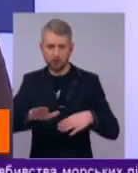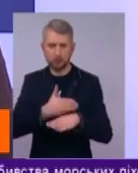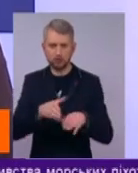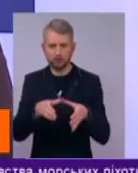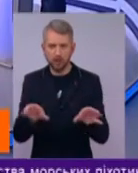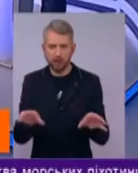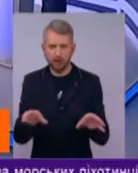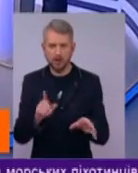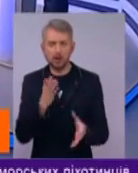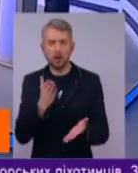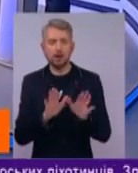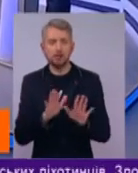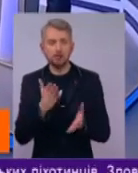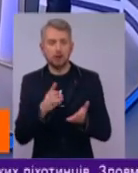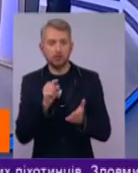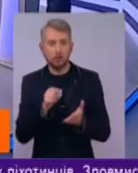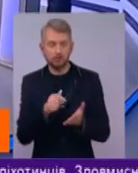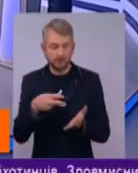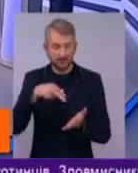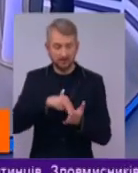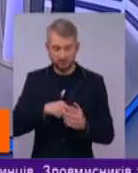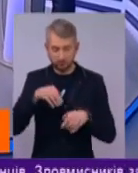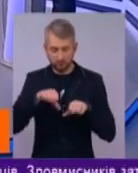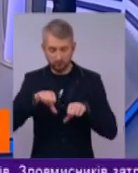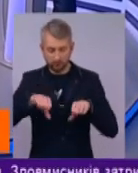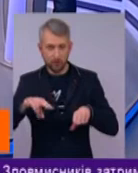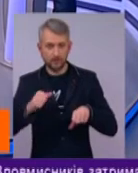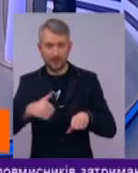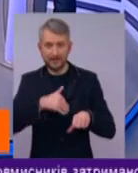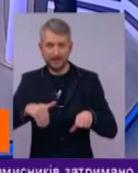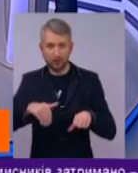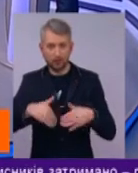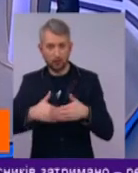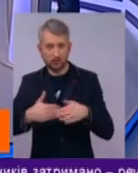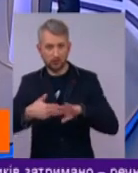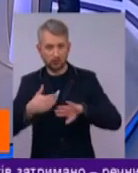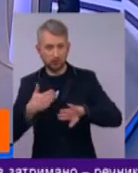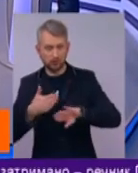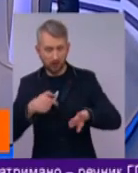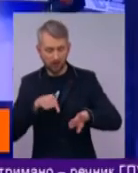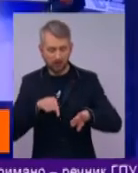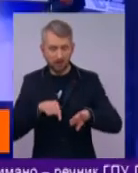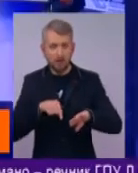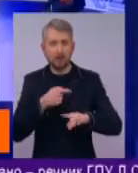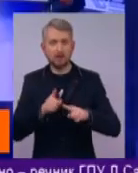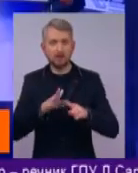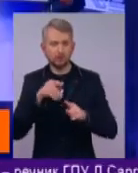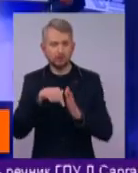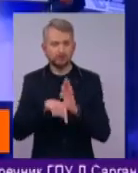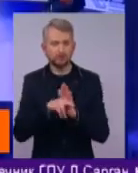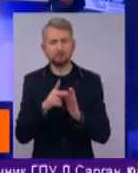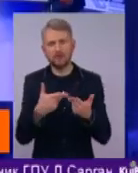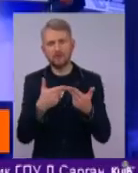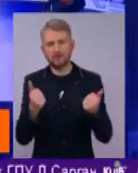якщо тільки вони стануть на лінії розмежування, це може бути розцінено як визнання